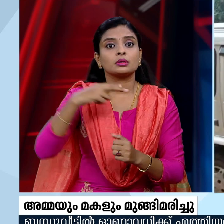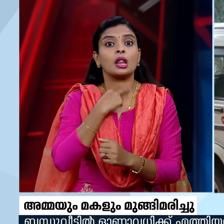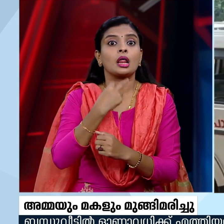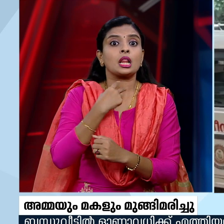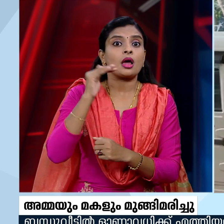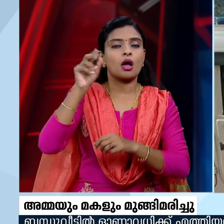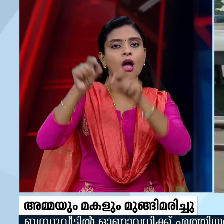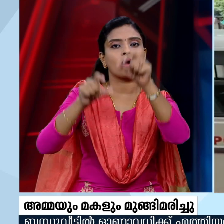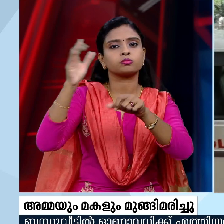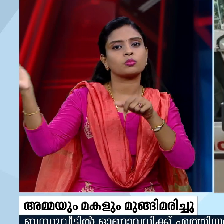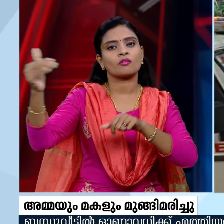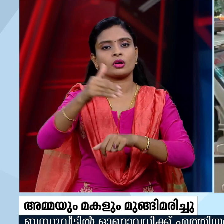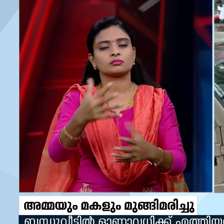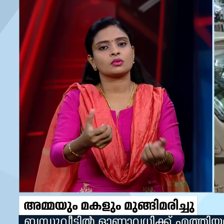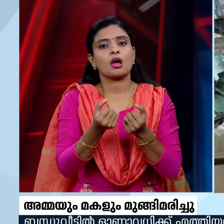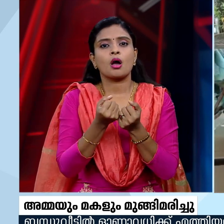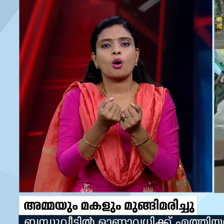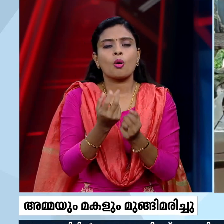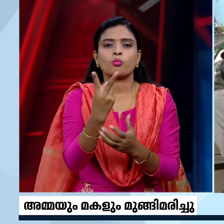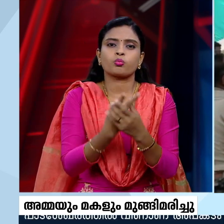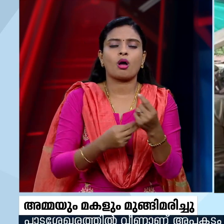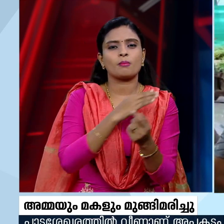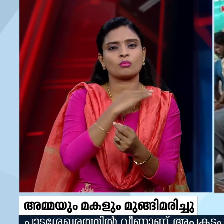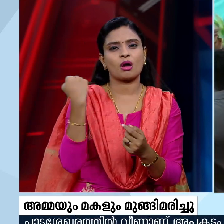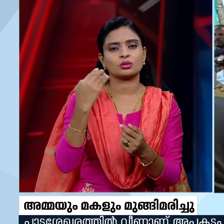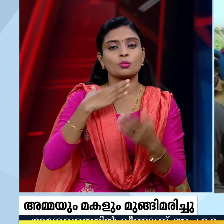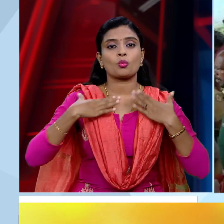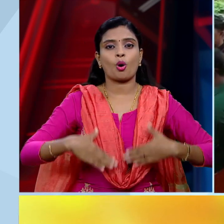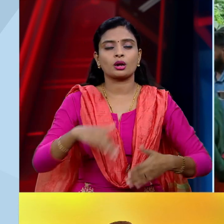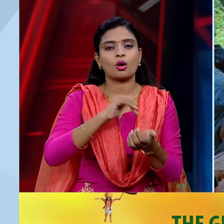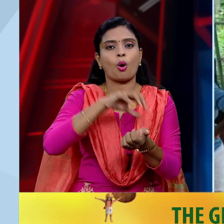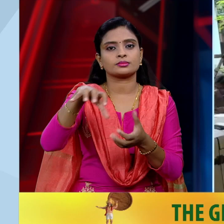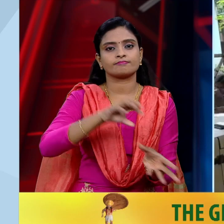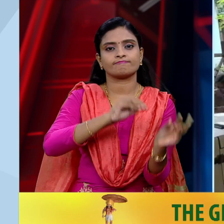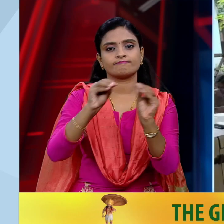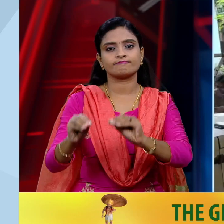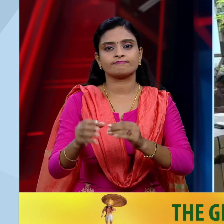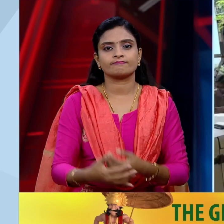സമീപത്തുള്ള ആളുകളെ കൂട്ടിയത്. മൃതദേഹങ്ങൾ പുറത്തെടുത്ത് തുടർ നടപടികൾക്കായി ആശുപത്രിയിലേക്ക് മാറ്റി.